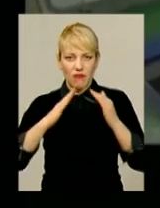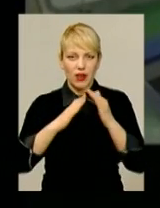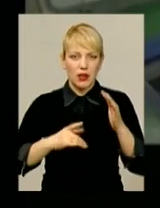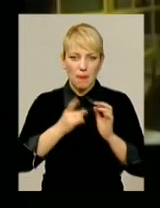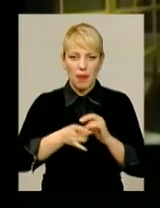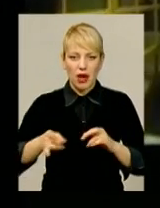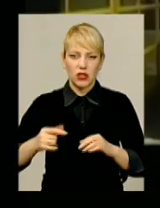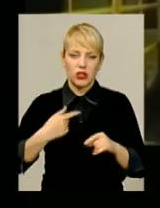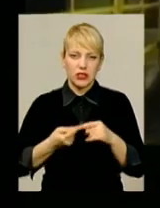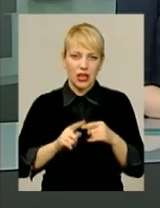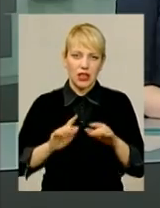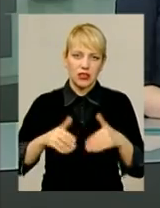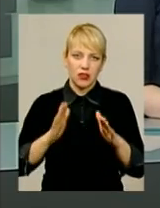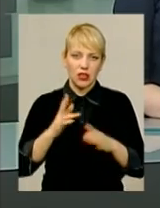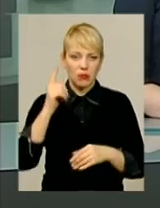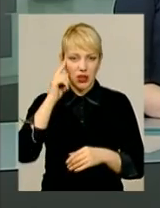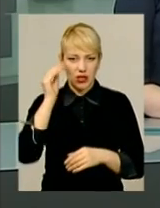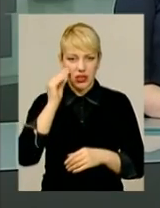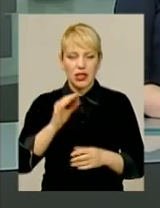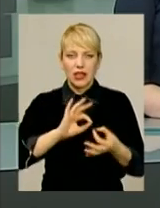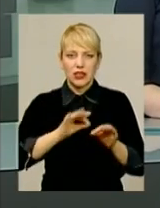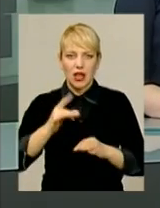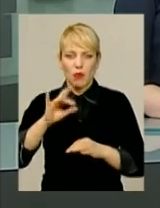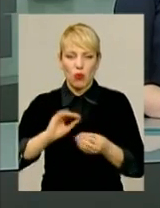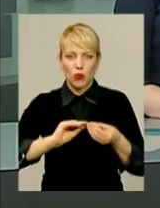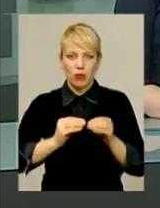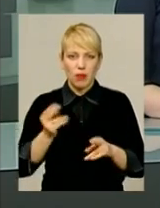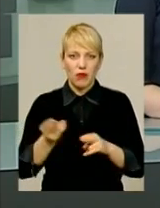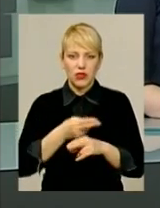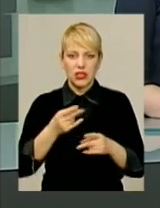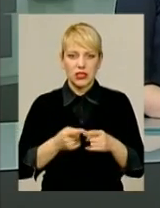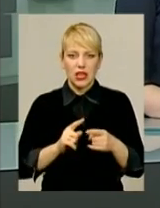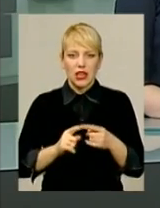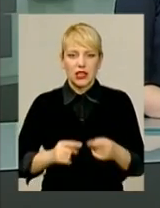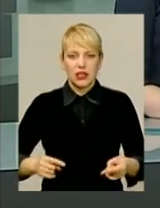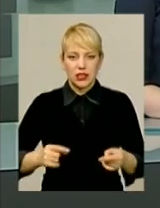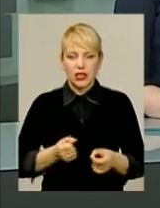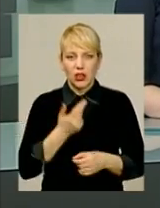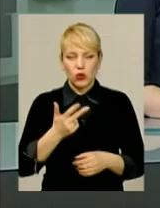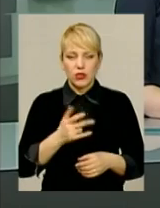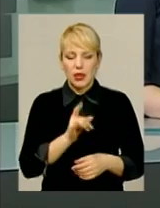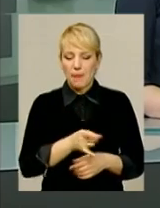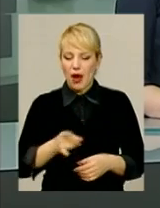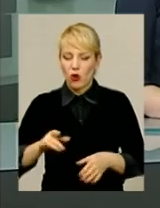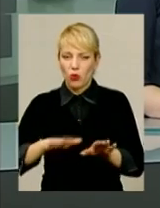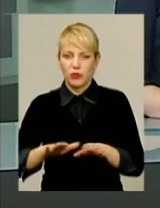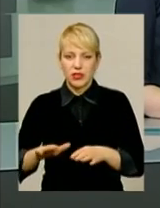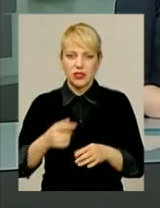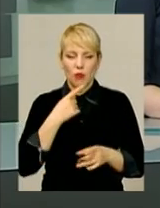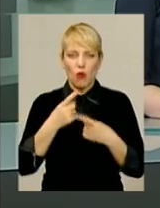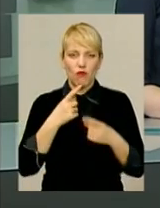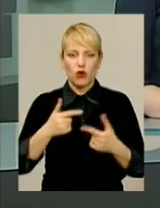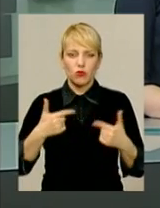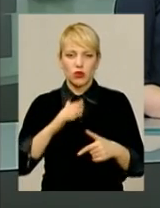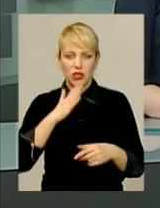лише приглядаються. Детальніше про проблему відсутності належної кількості паркомісць в обласному центрі ми поговоримо із